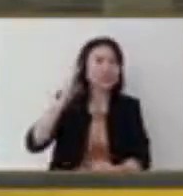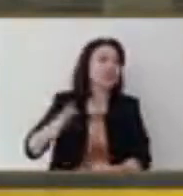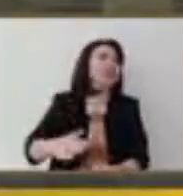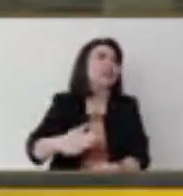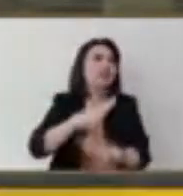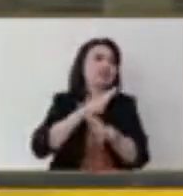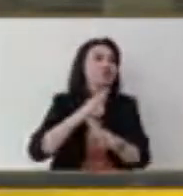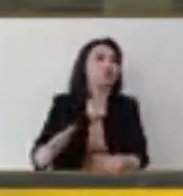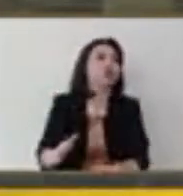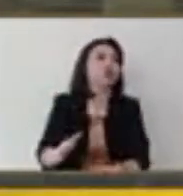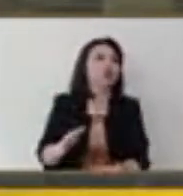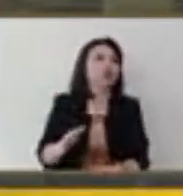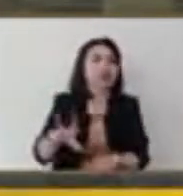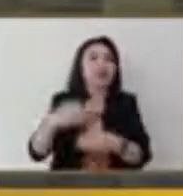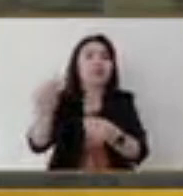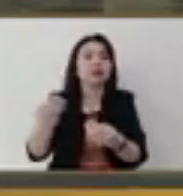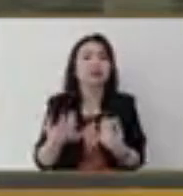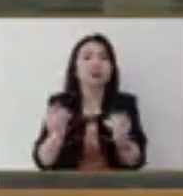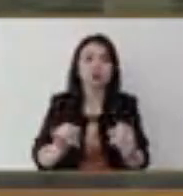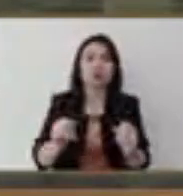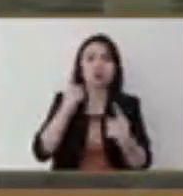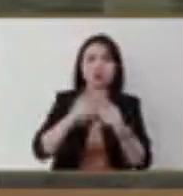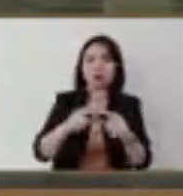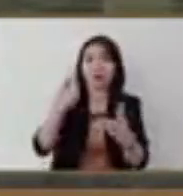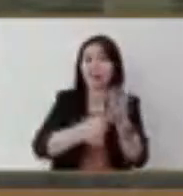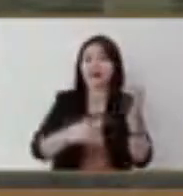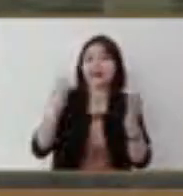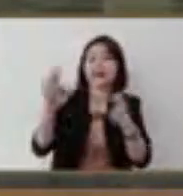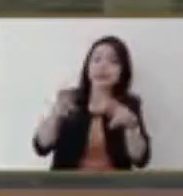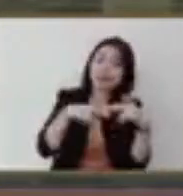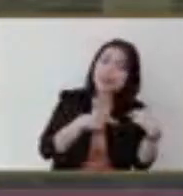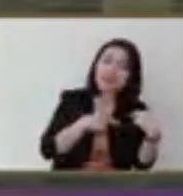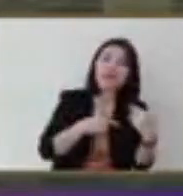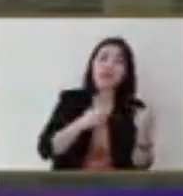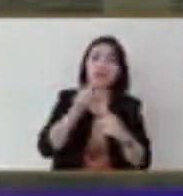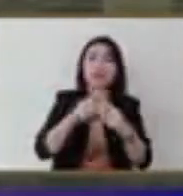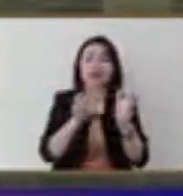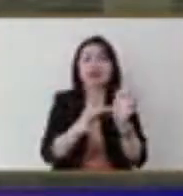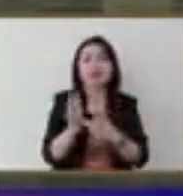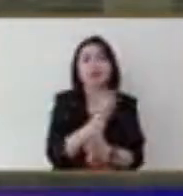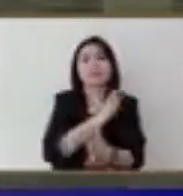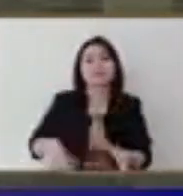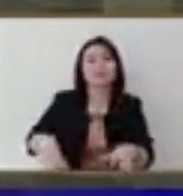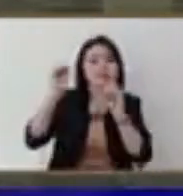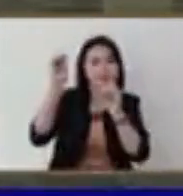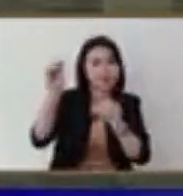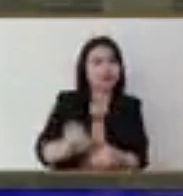niya ang Panginoong Hesukristo. Hindi niya in-enjoy ang buhay ng isang disciple.